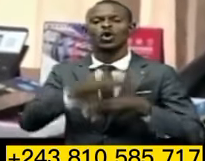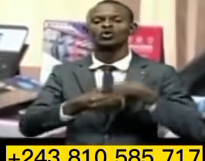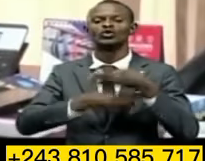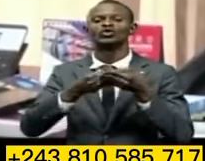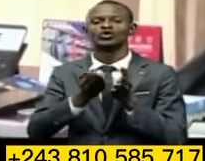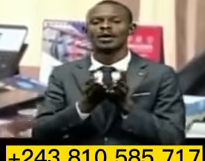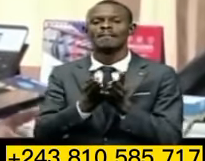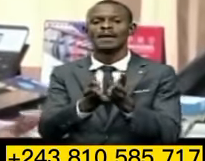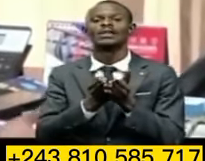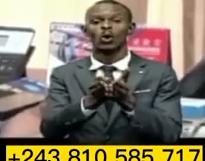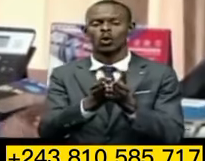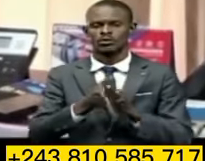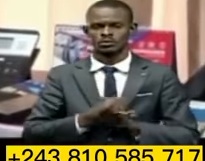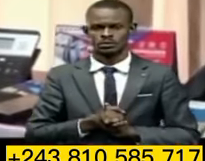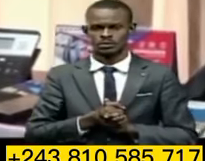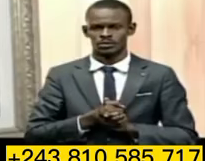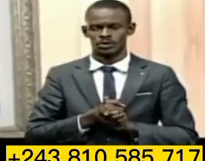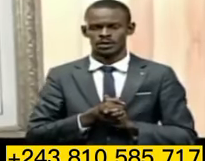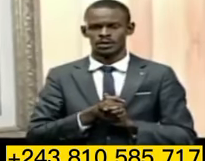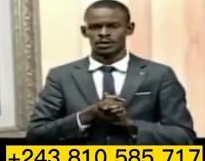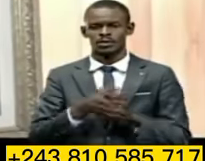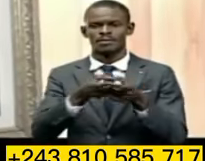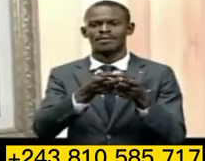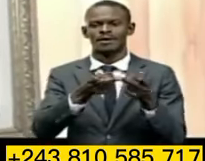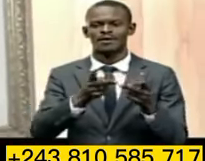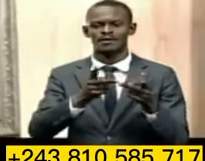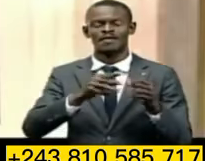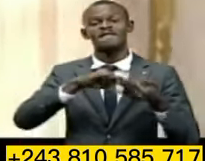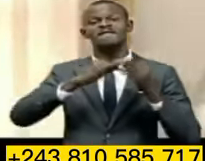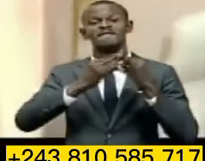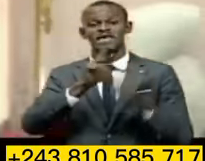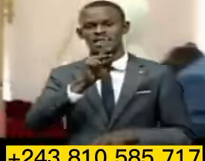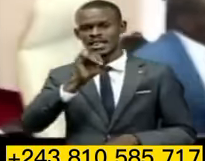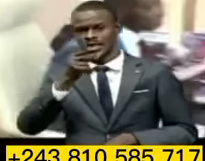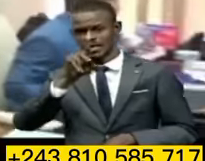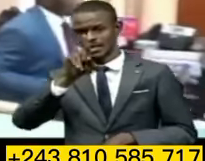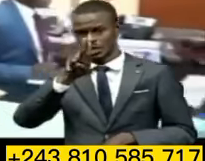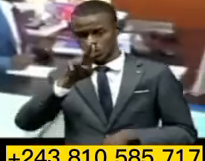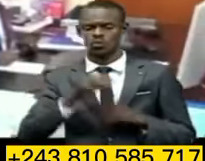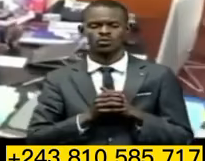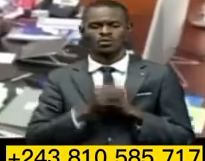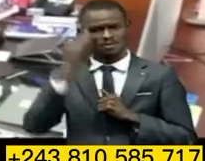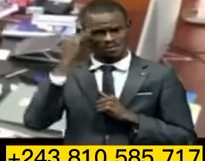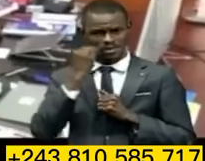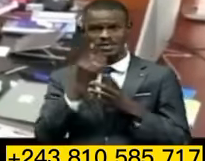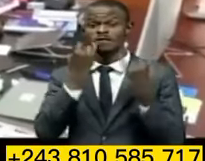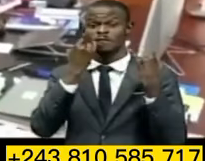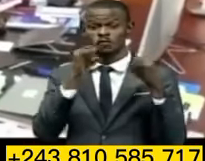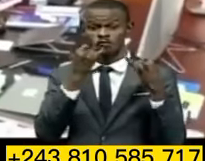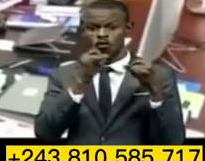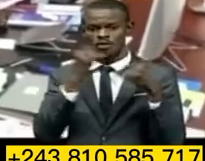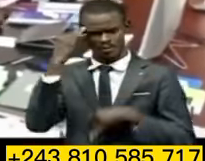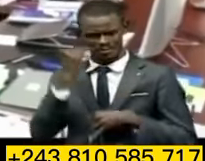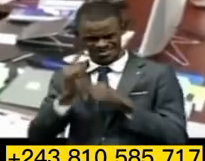voies fluviales RVF à Kindu et à Kongolo. À ces sujets, le ministre a informé le Conseil que dans le